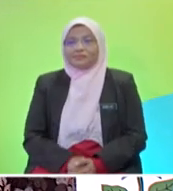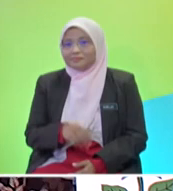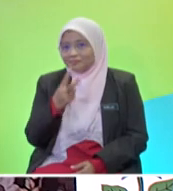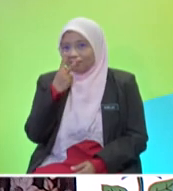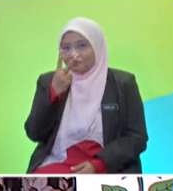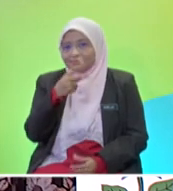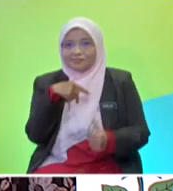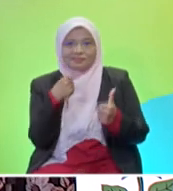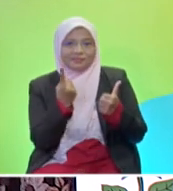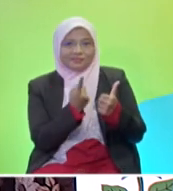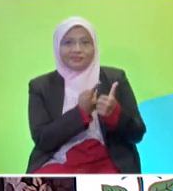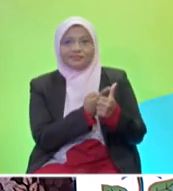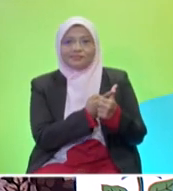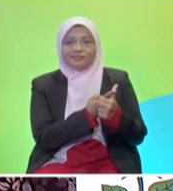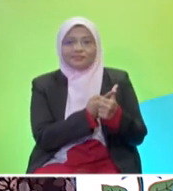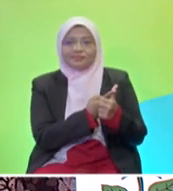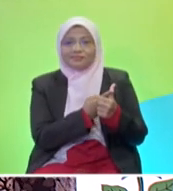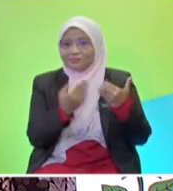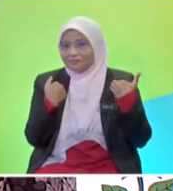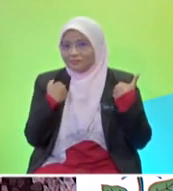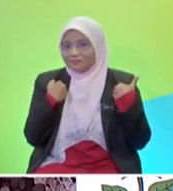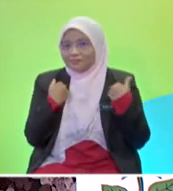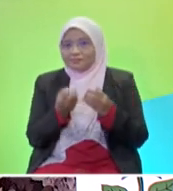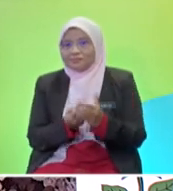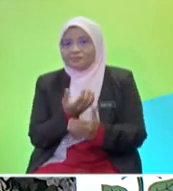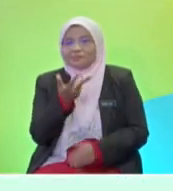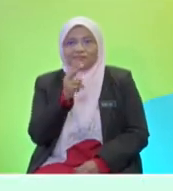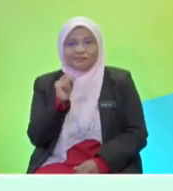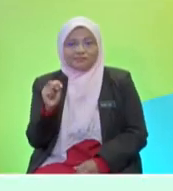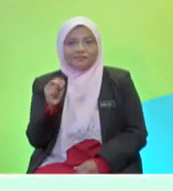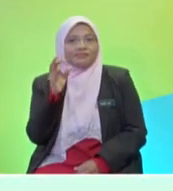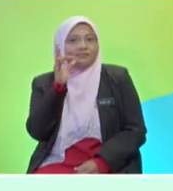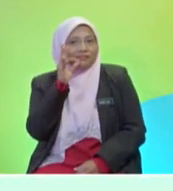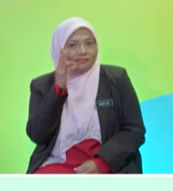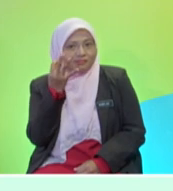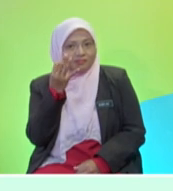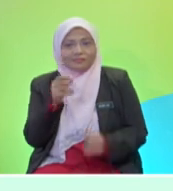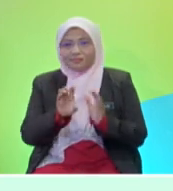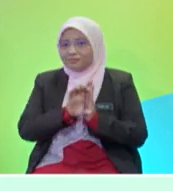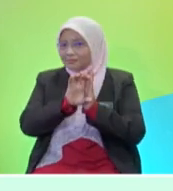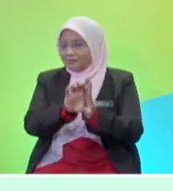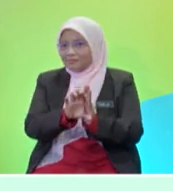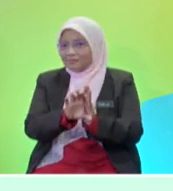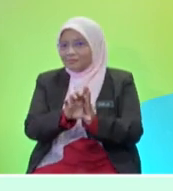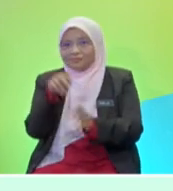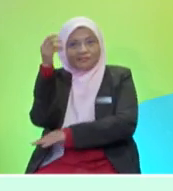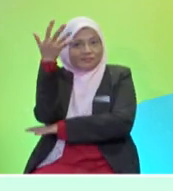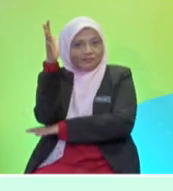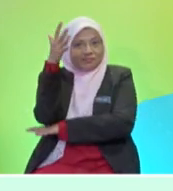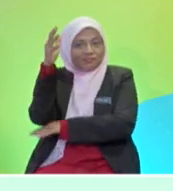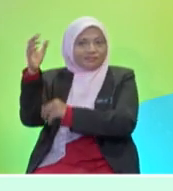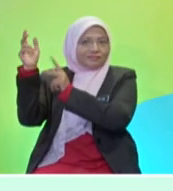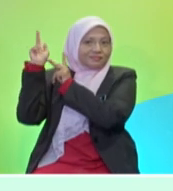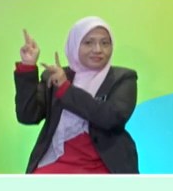yang pertama Mira, ada tumbuh-tumbuhan yang berbuah. Contoh pokok kelapa. Yang